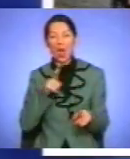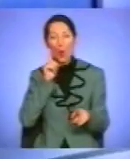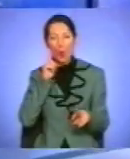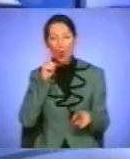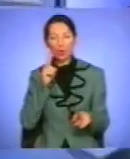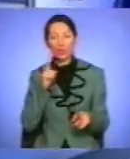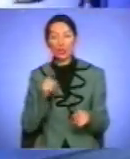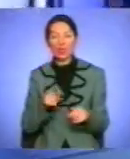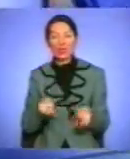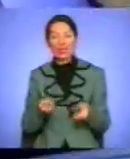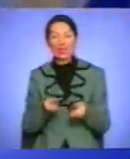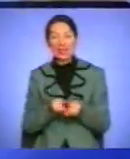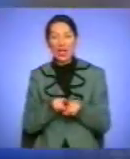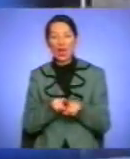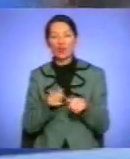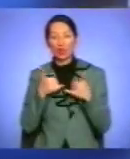Крутами.